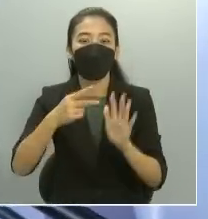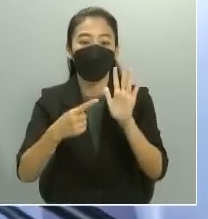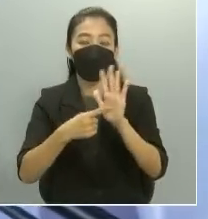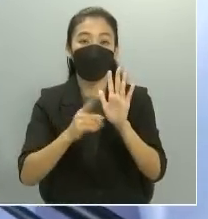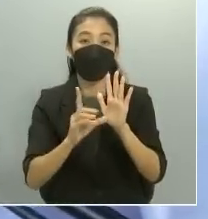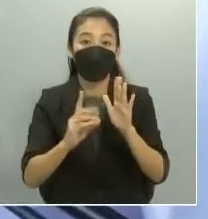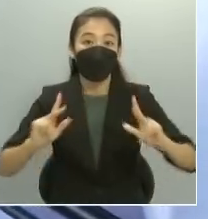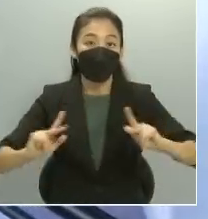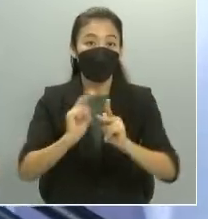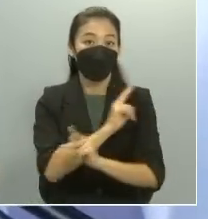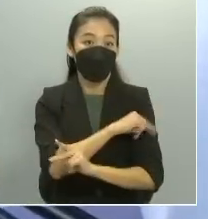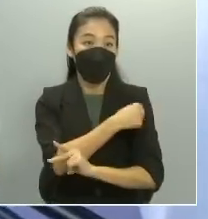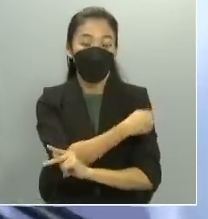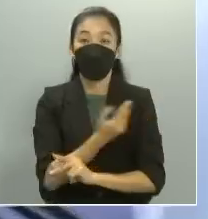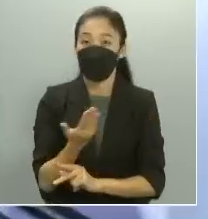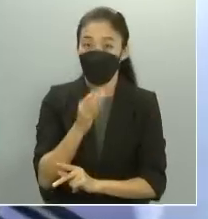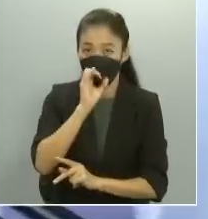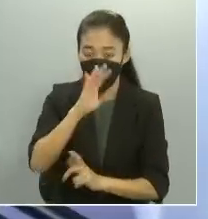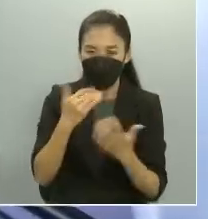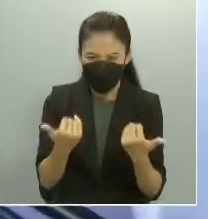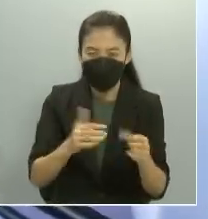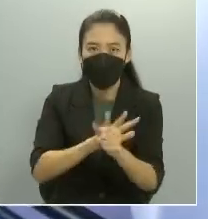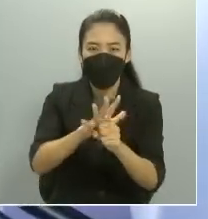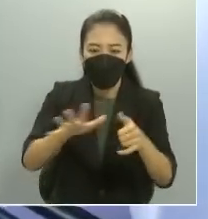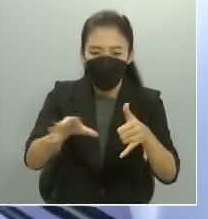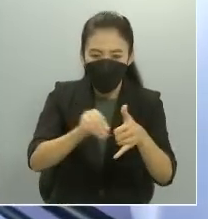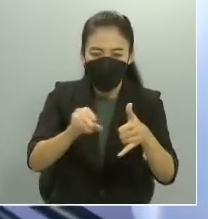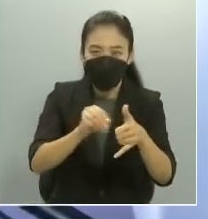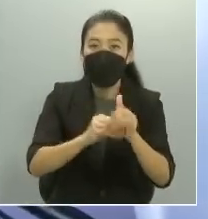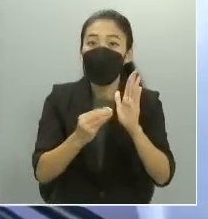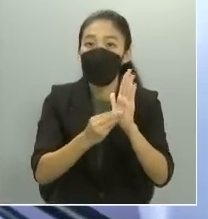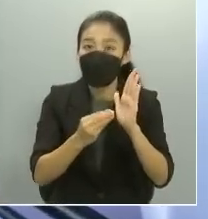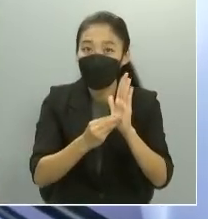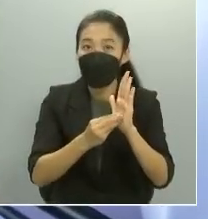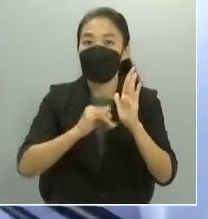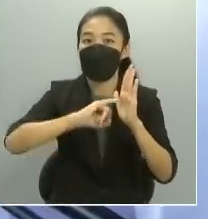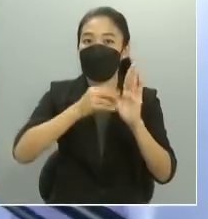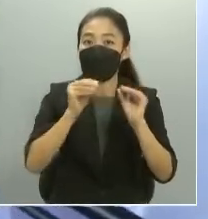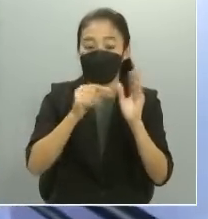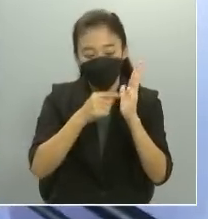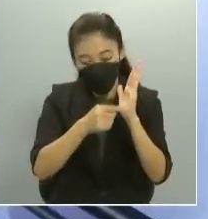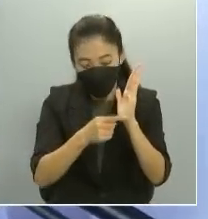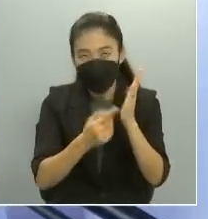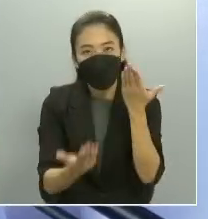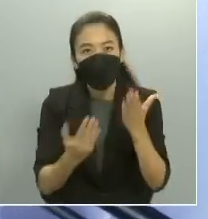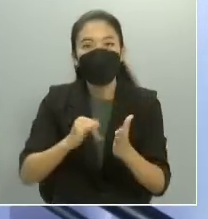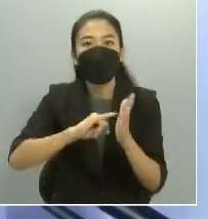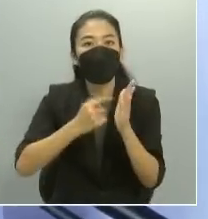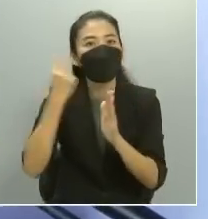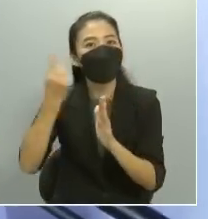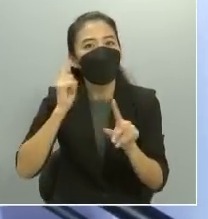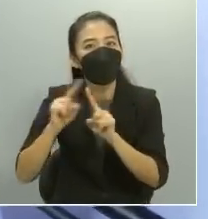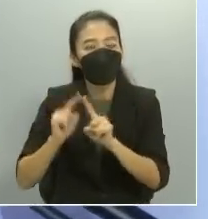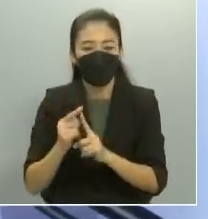บ่อนะครับว่าแนวโน้มการติดเชื้อเพิ่มขึ้นในกทมปริมณฑลกับจังหวัดท่องเที่ยวทำให้มีผู้ป่วย